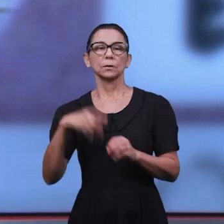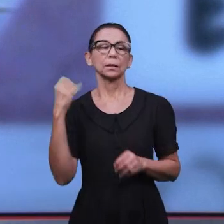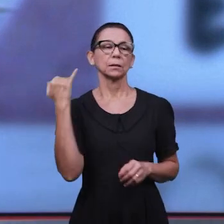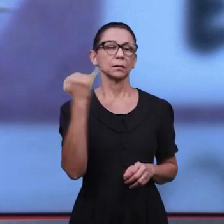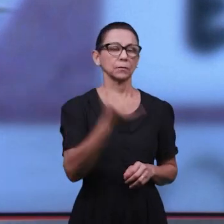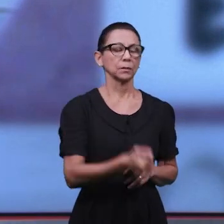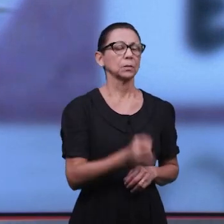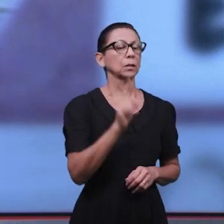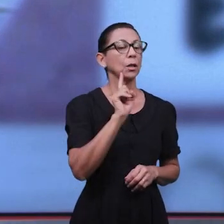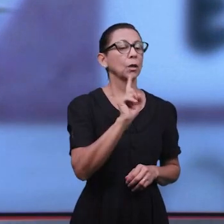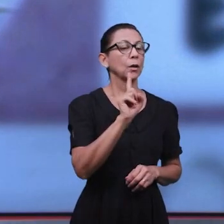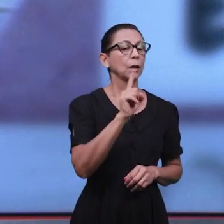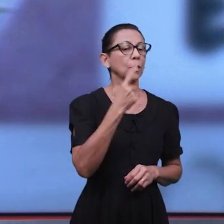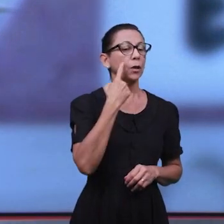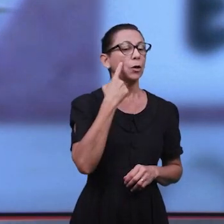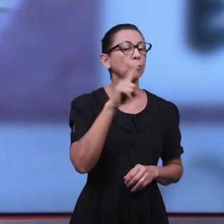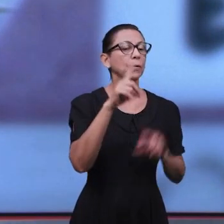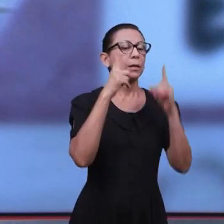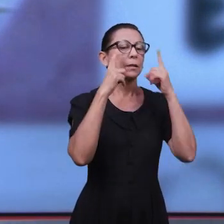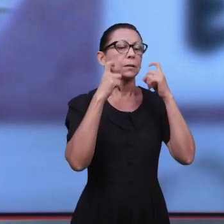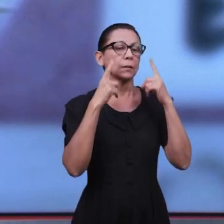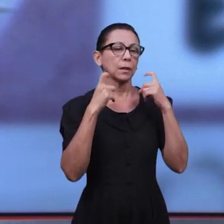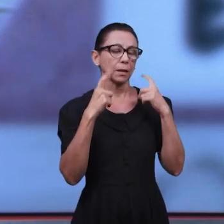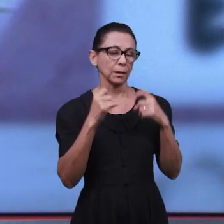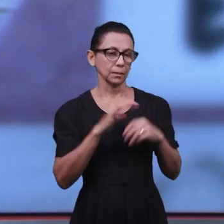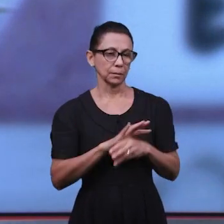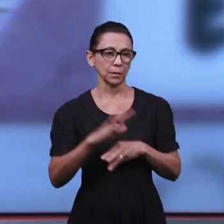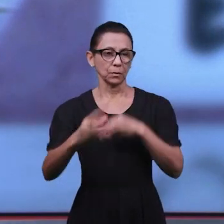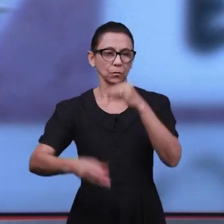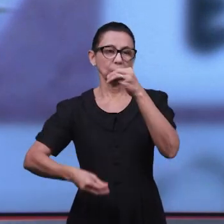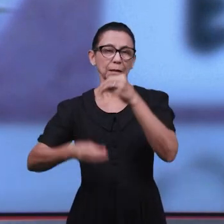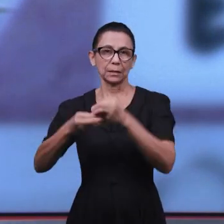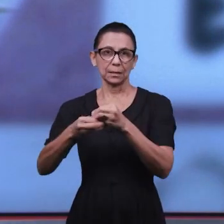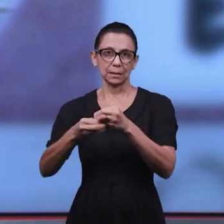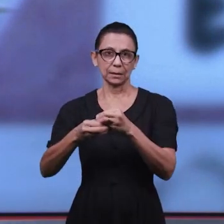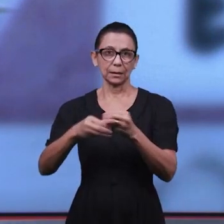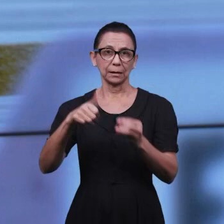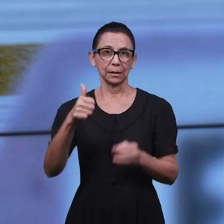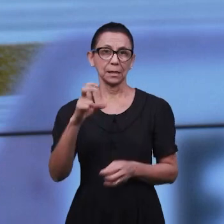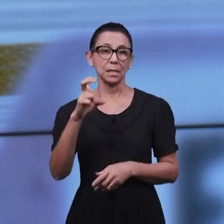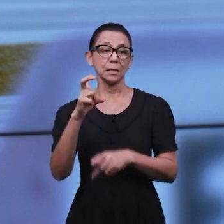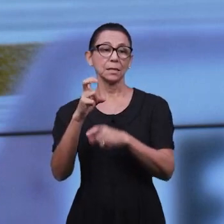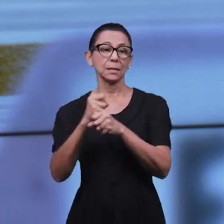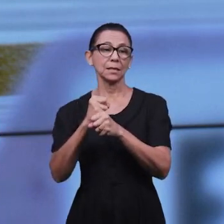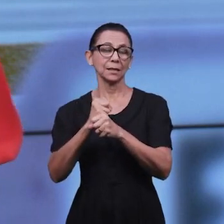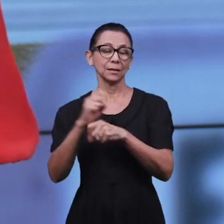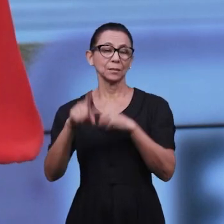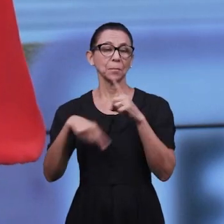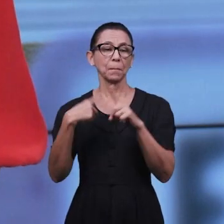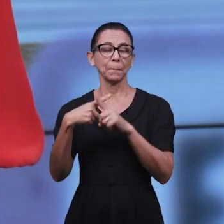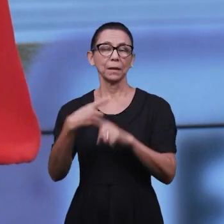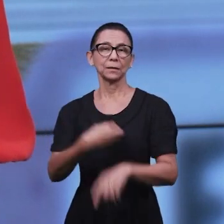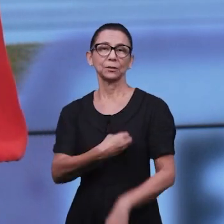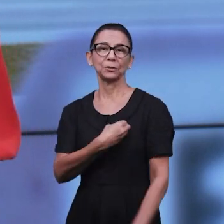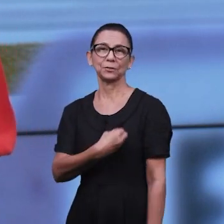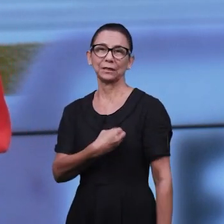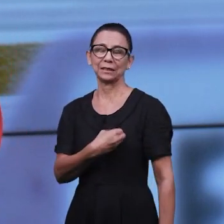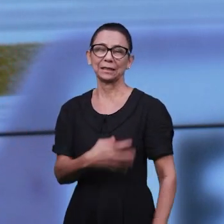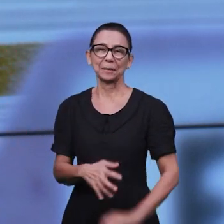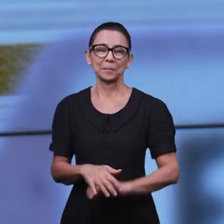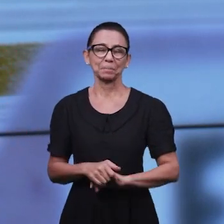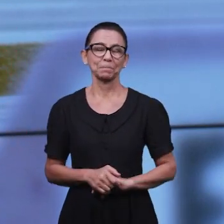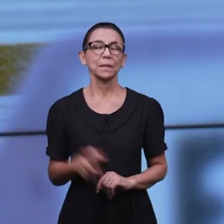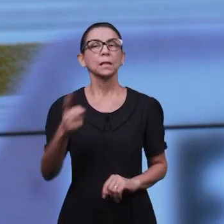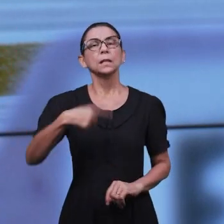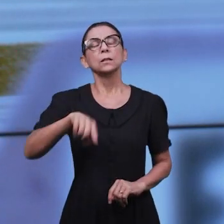larmes, et voici, je te donnerai, je rajouterai à tes jours 15 ans. Et nous, père et